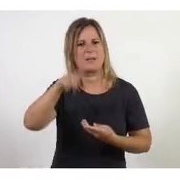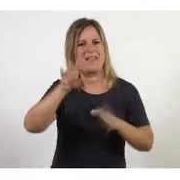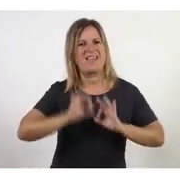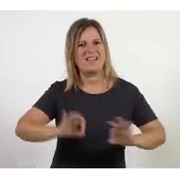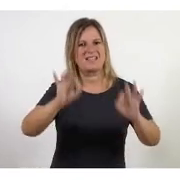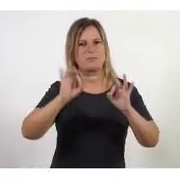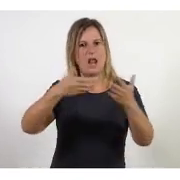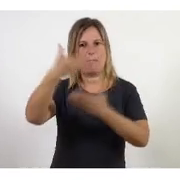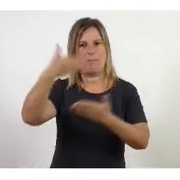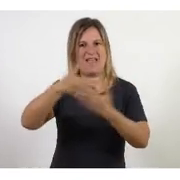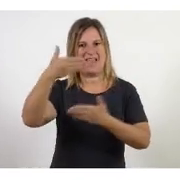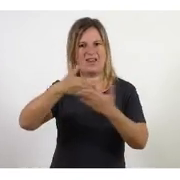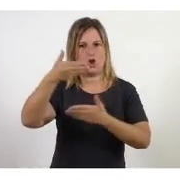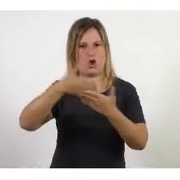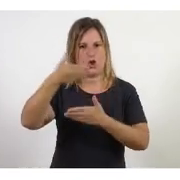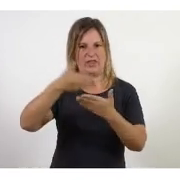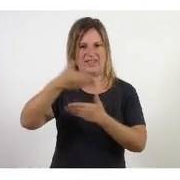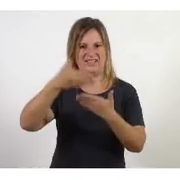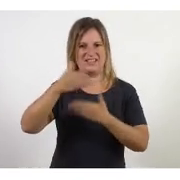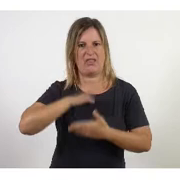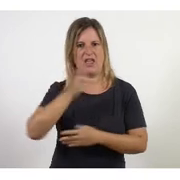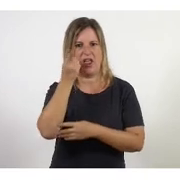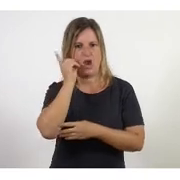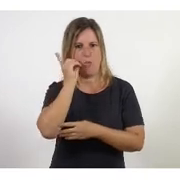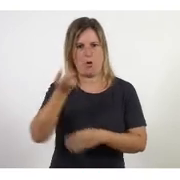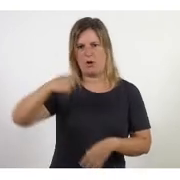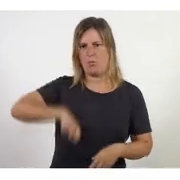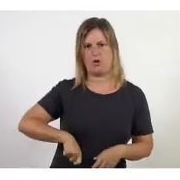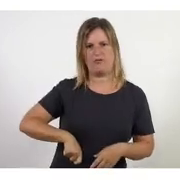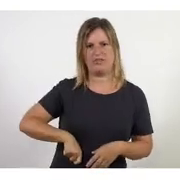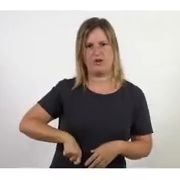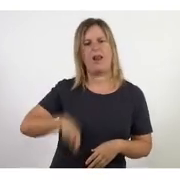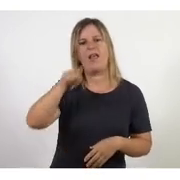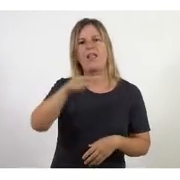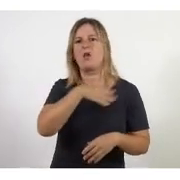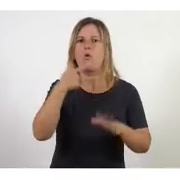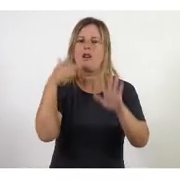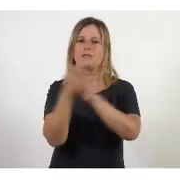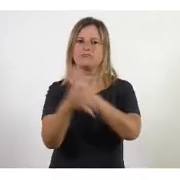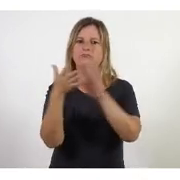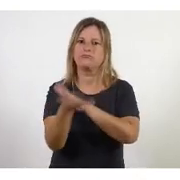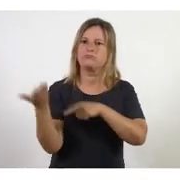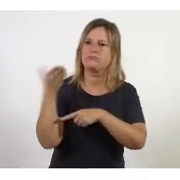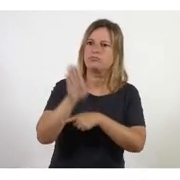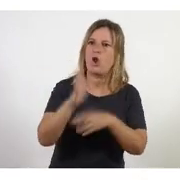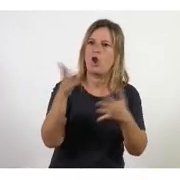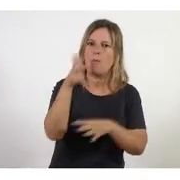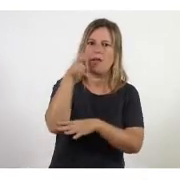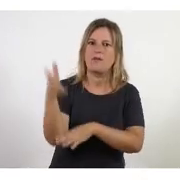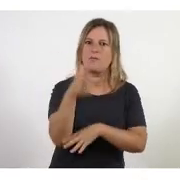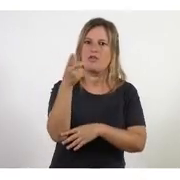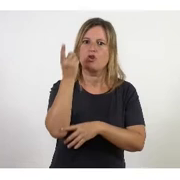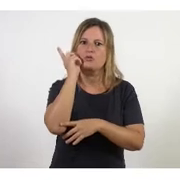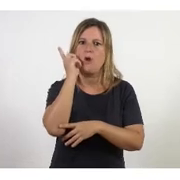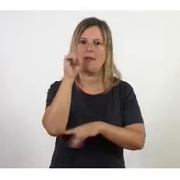la persona més adequada per explicar-nos com fer vídeos amb el mòbil i que siguin atractius. Bon dia, Jordi, com estàs? Què tal? Bon dia, Enric.